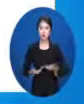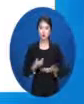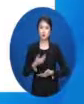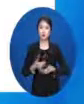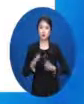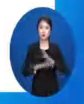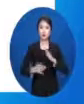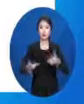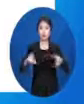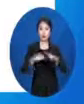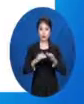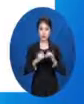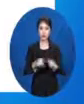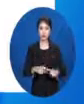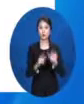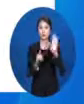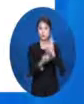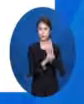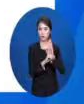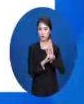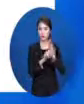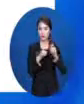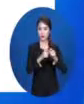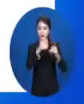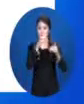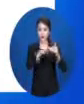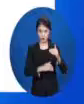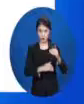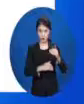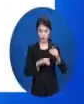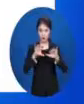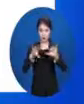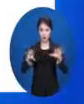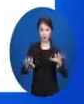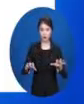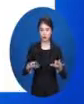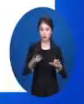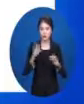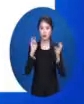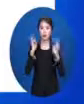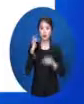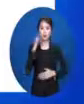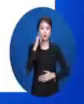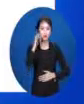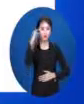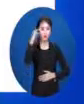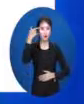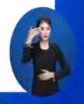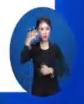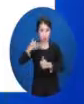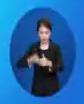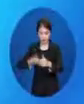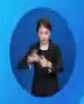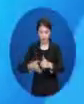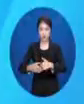한국도로공사에서 사무 보조원을 모집합니다. 이상 자세한 사항은 각 기업별 문의 전화를 이용하시길